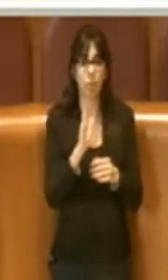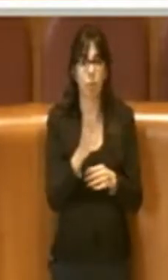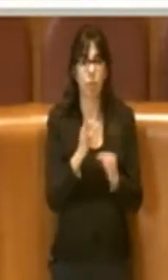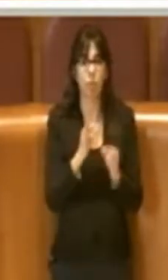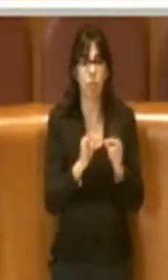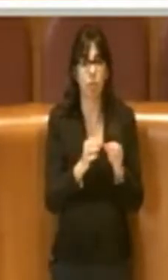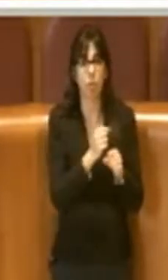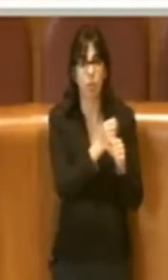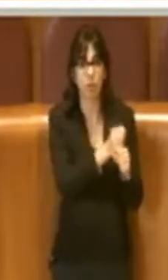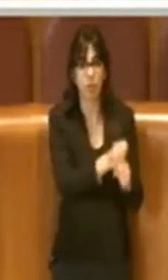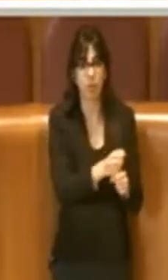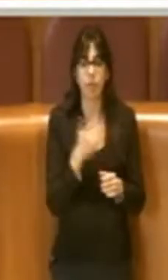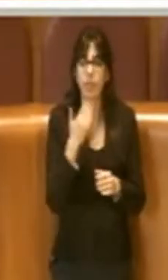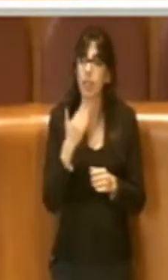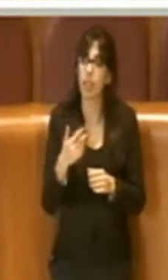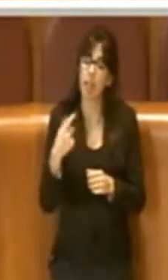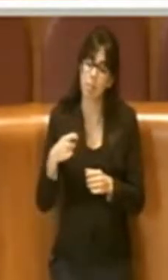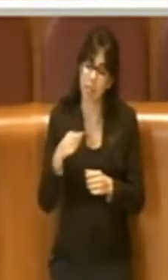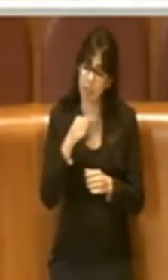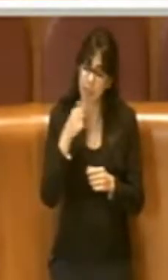Grazie Presidente, molto meno.